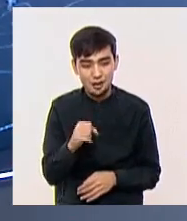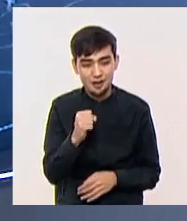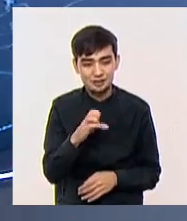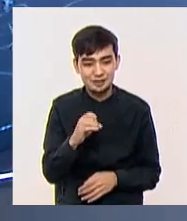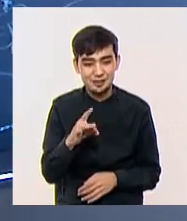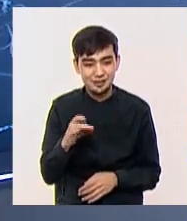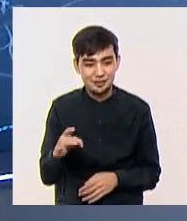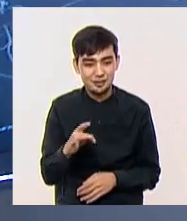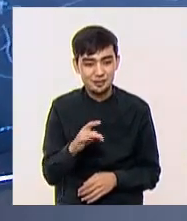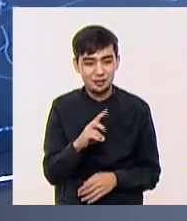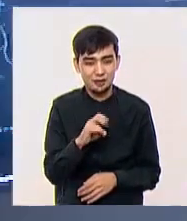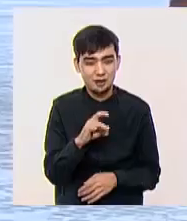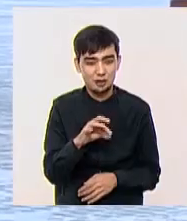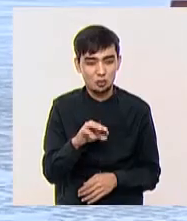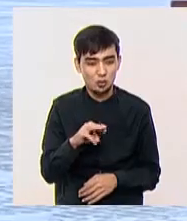Асқар Нартов.